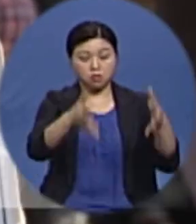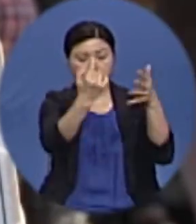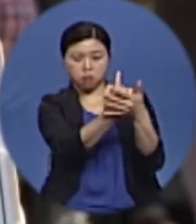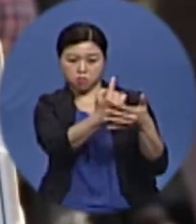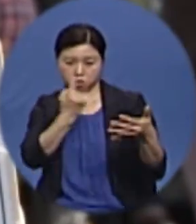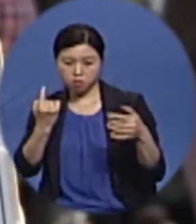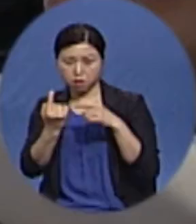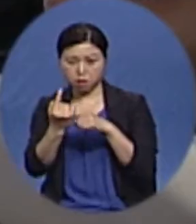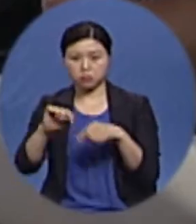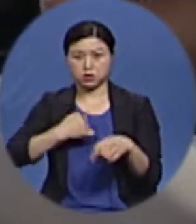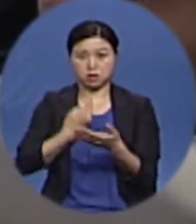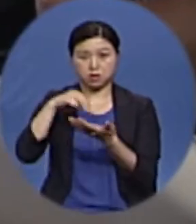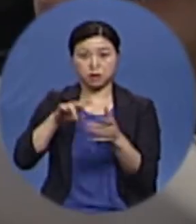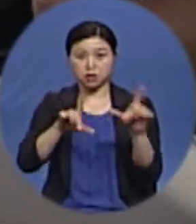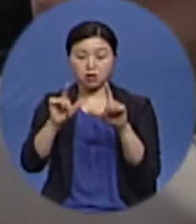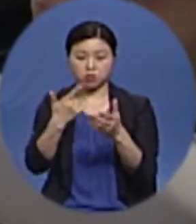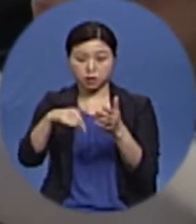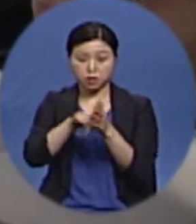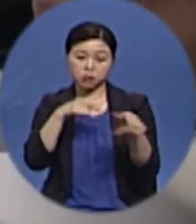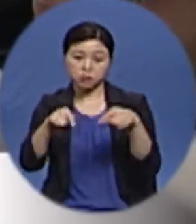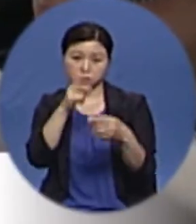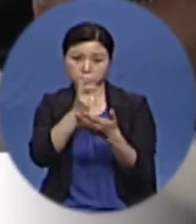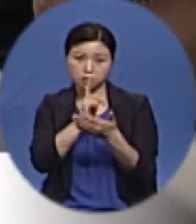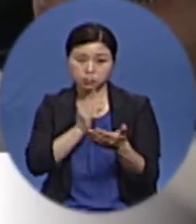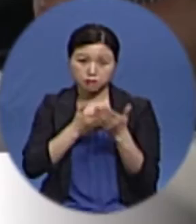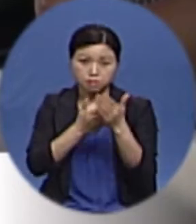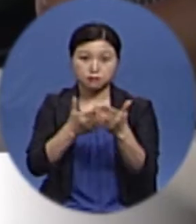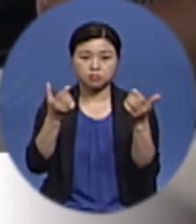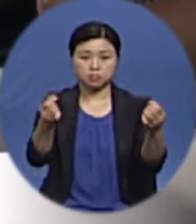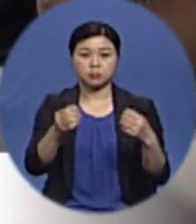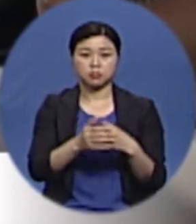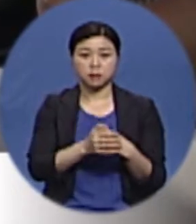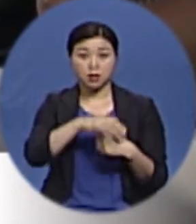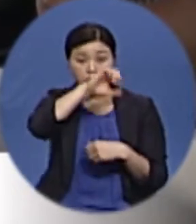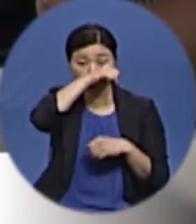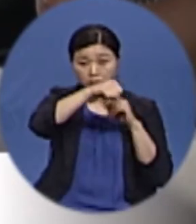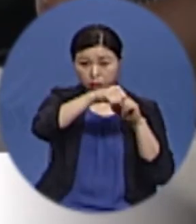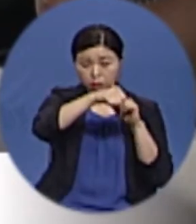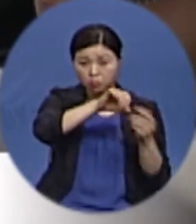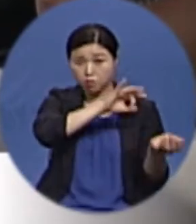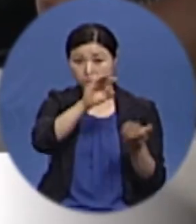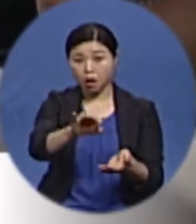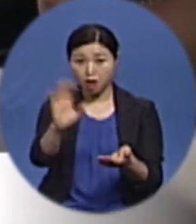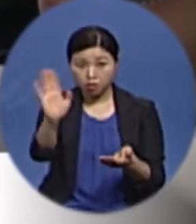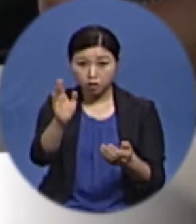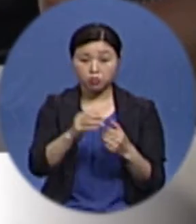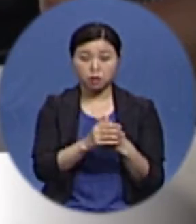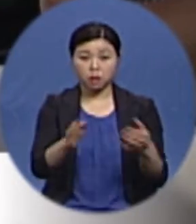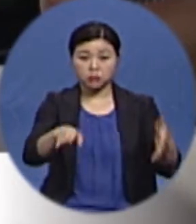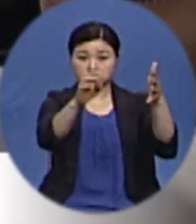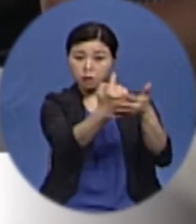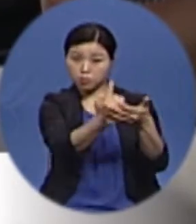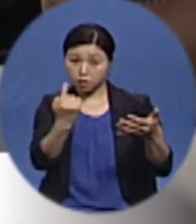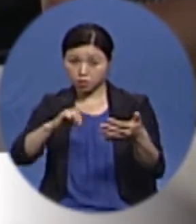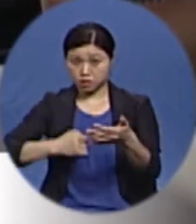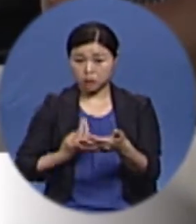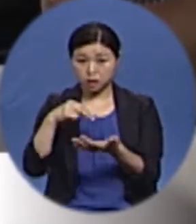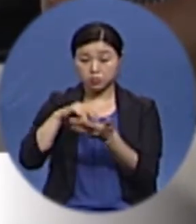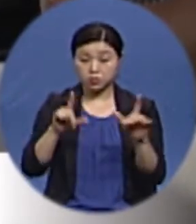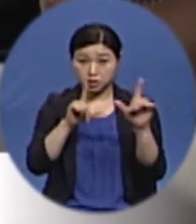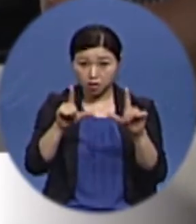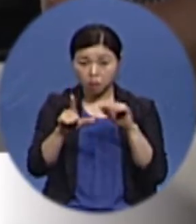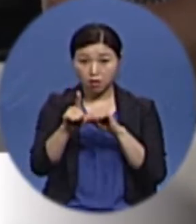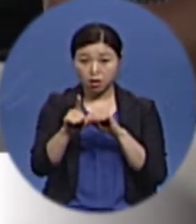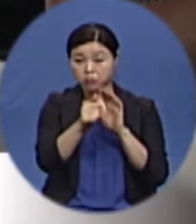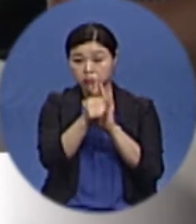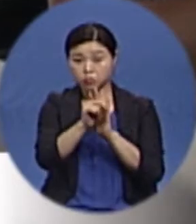정책을 요구했습니다. 이 예산 지원하지 않고 탈시설 자립생활